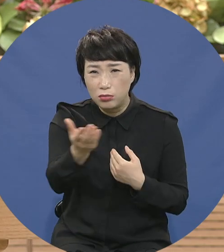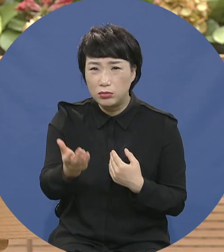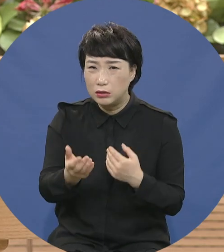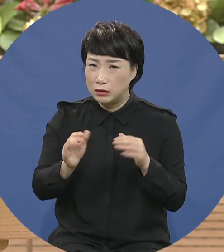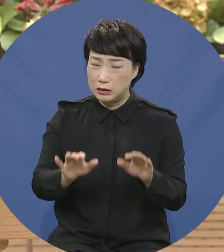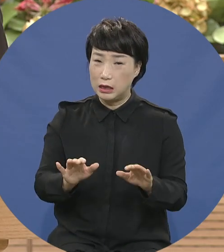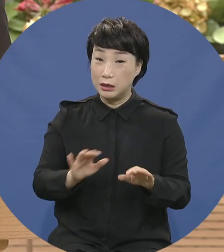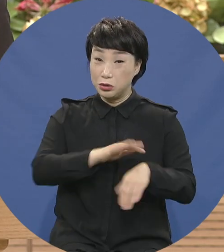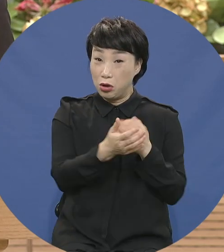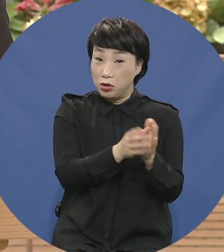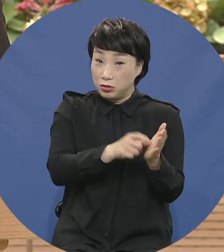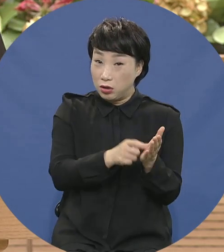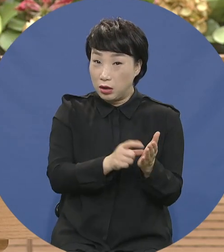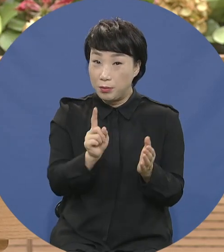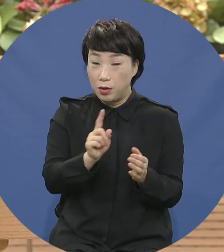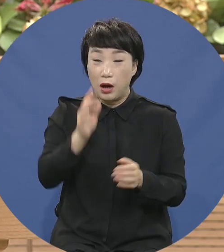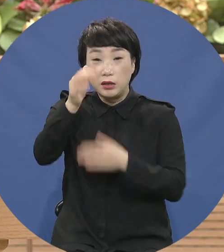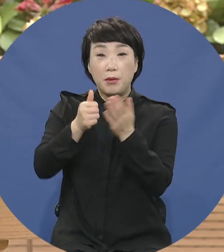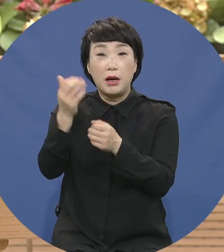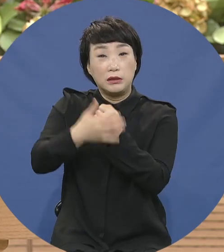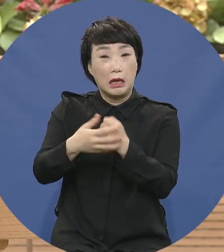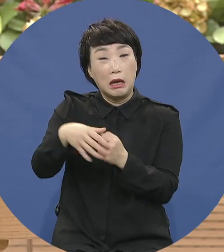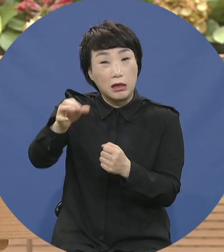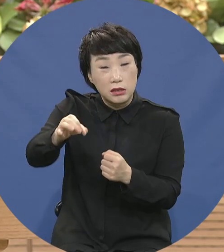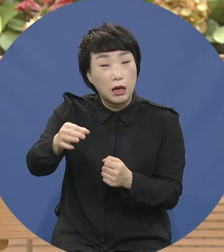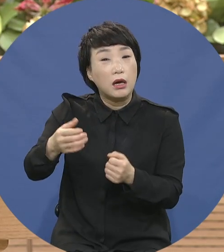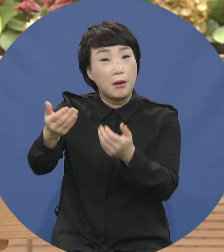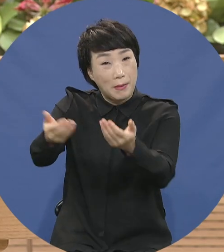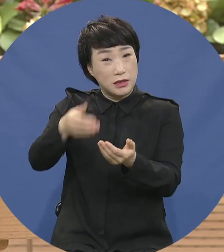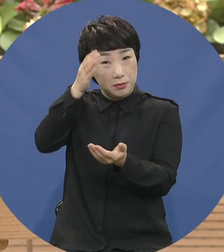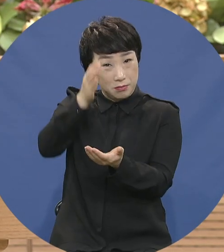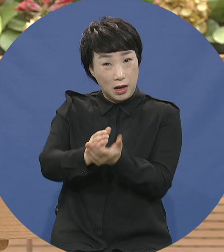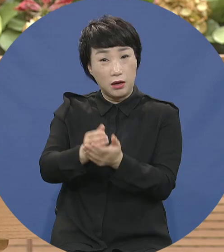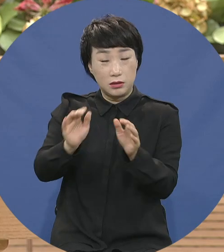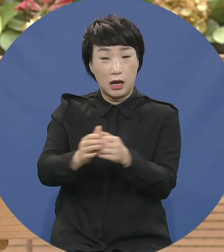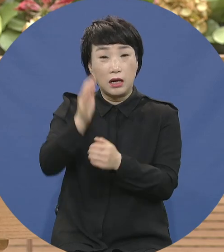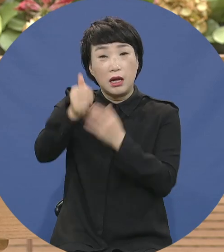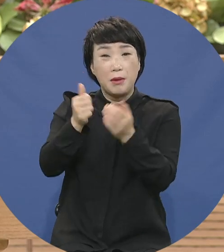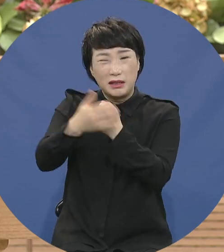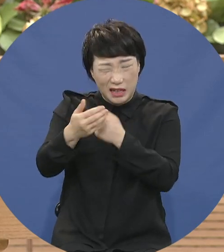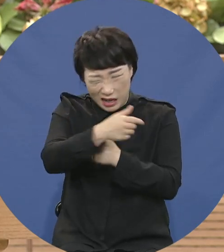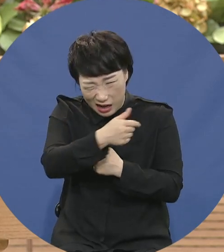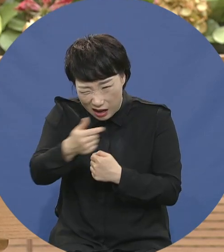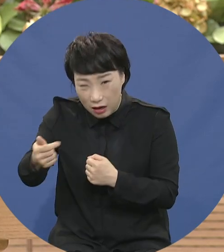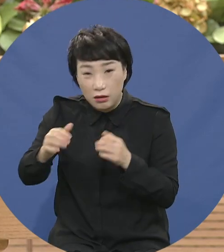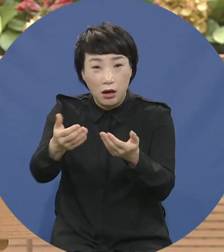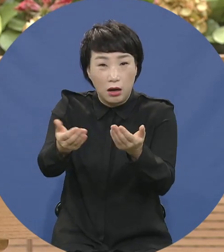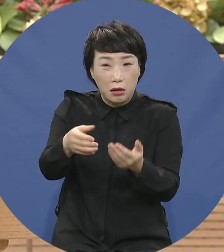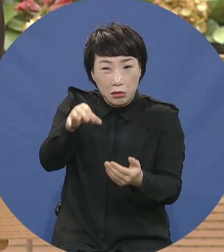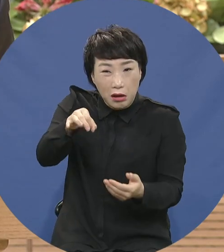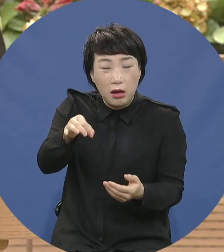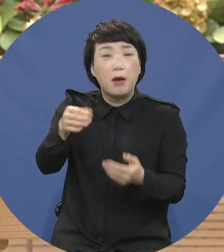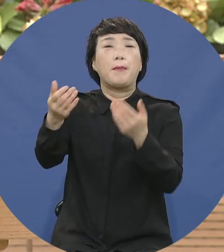성경은 하나님의 은혜를 값없이 받지 말라. 하나님의 큰 은혜를 값없이 받지 마.